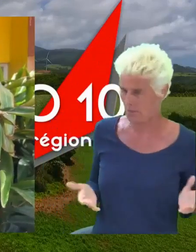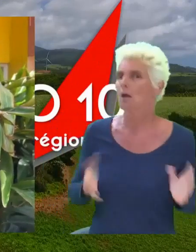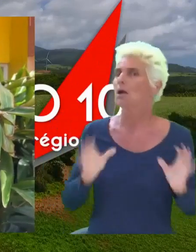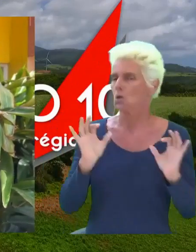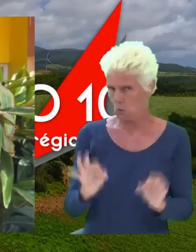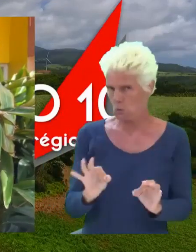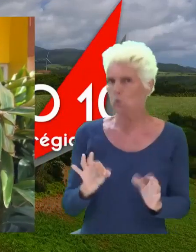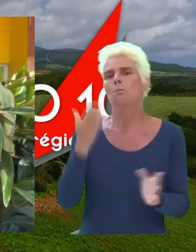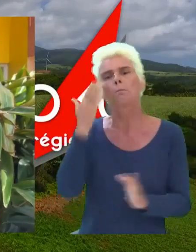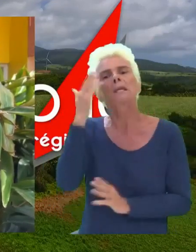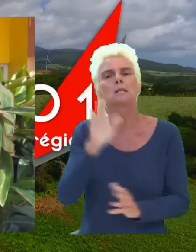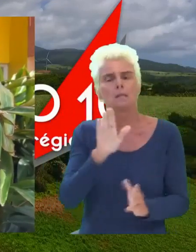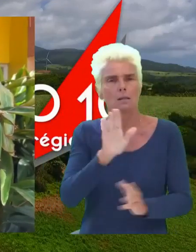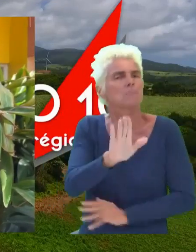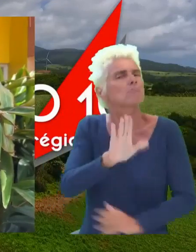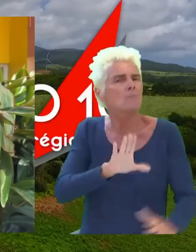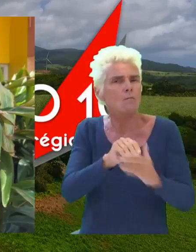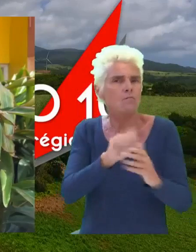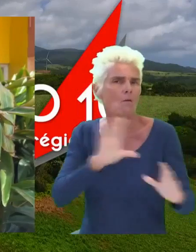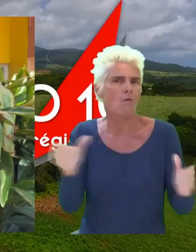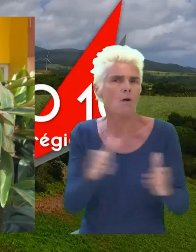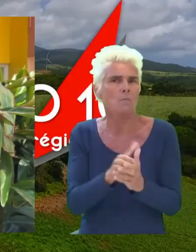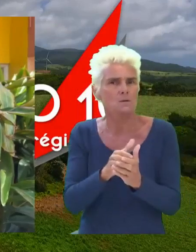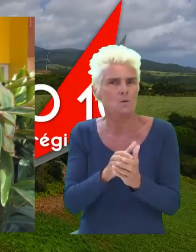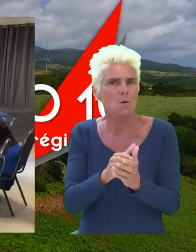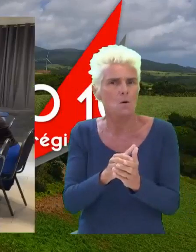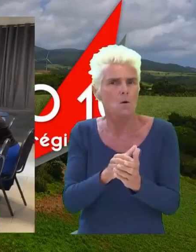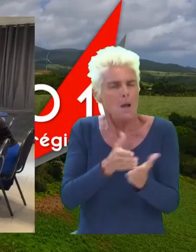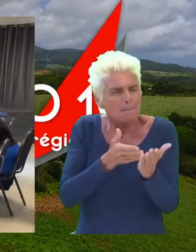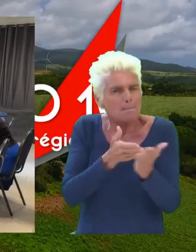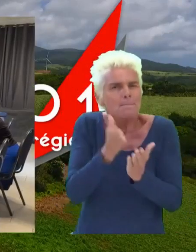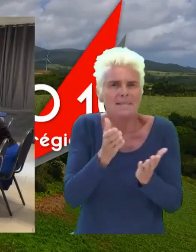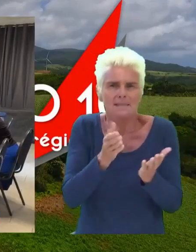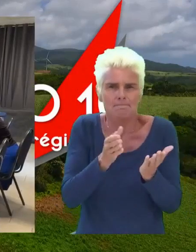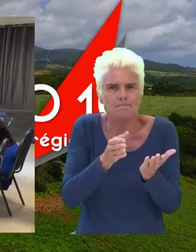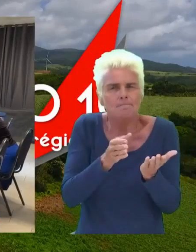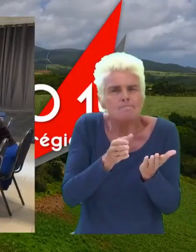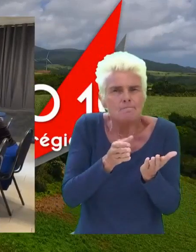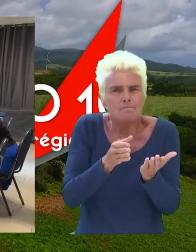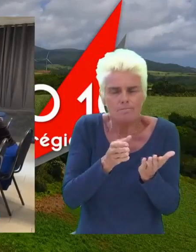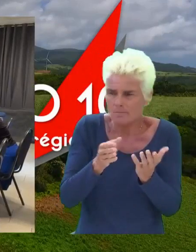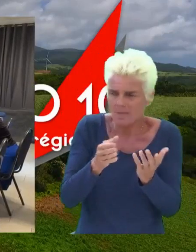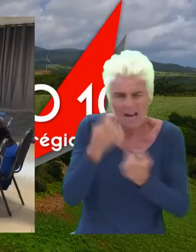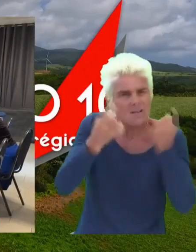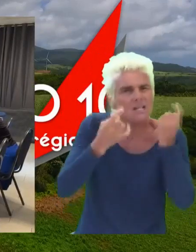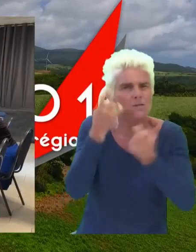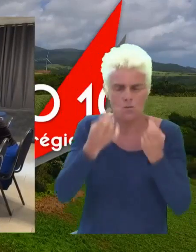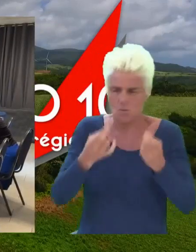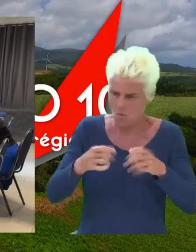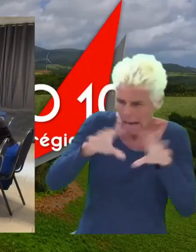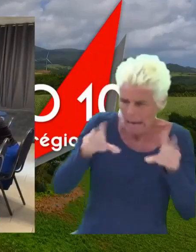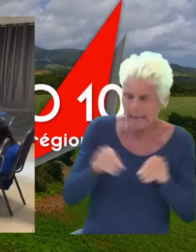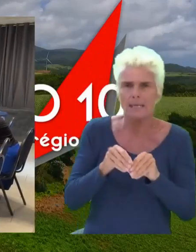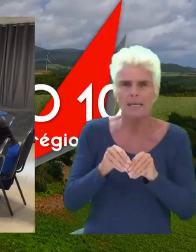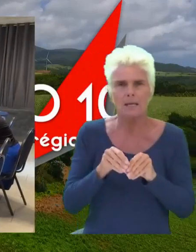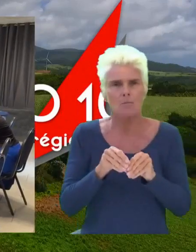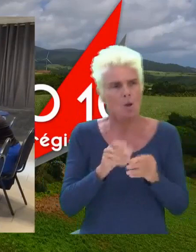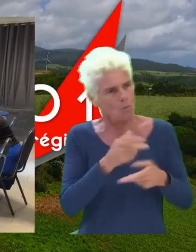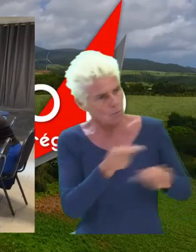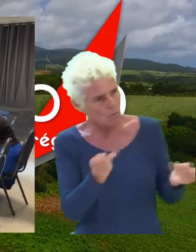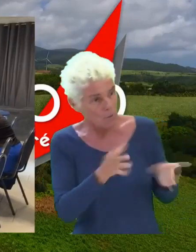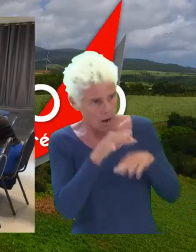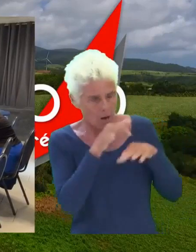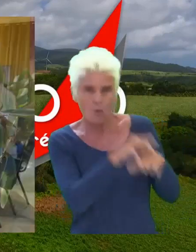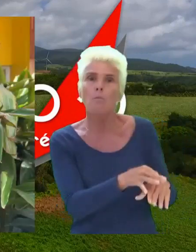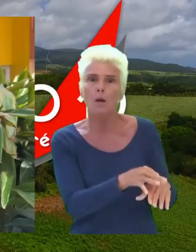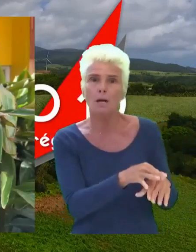de cette formation euh des pistes de réflexion en équipe qui vont nous permettre de mieux accompagner notre public donc le public